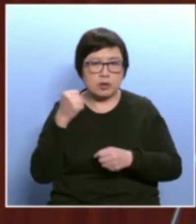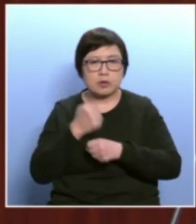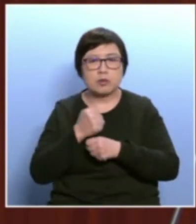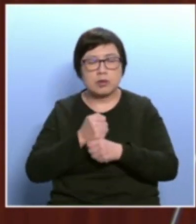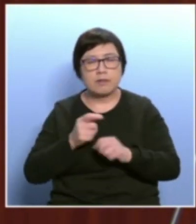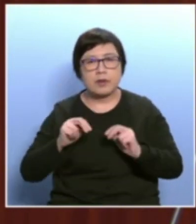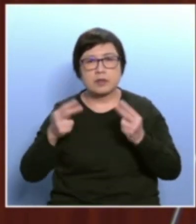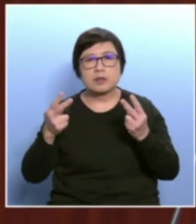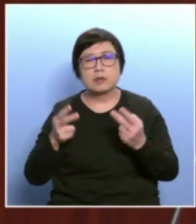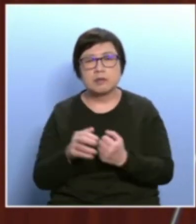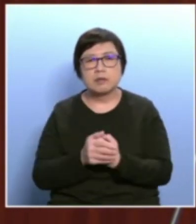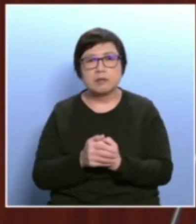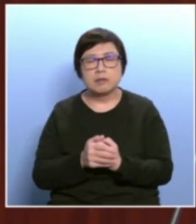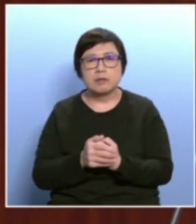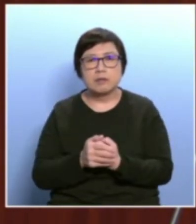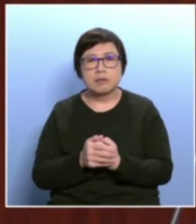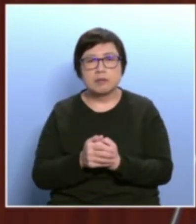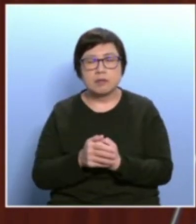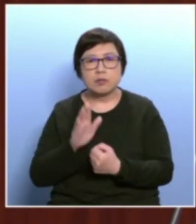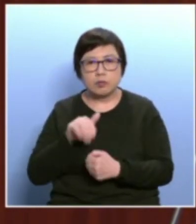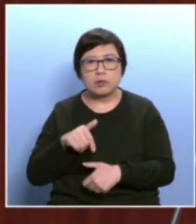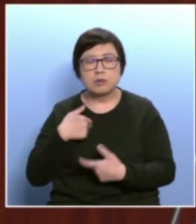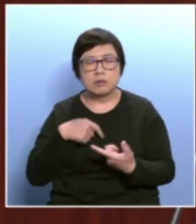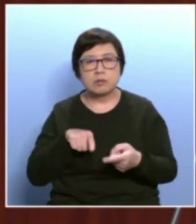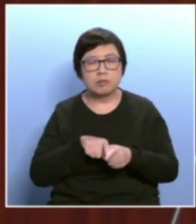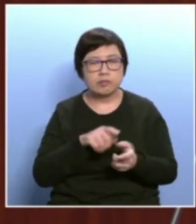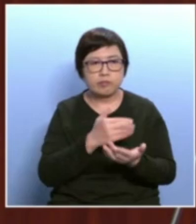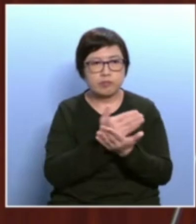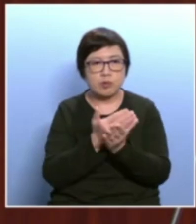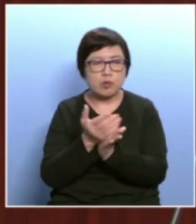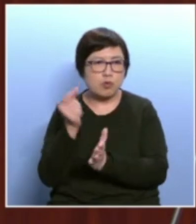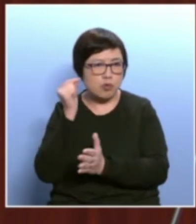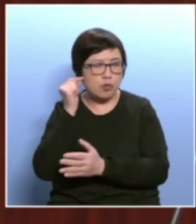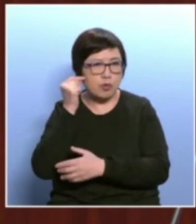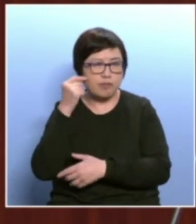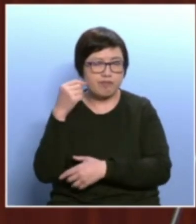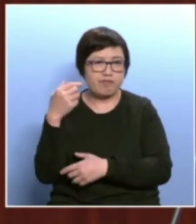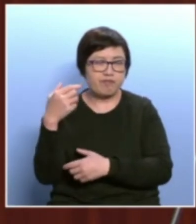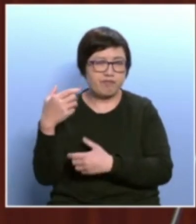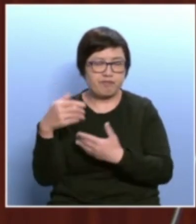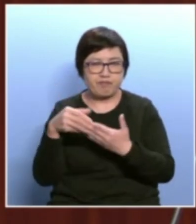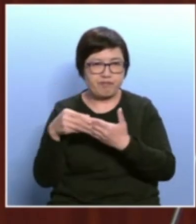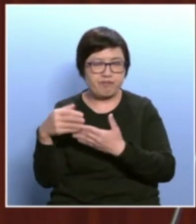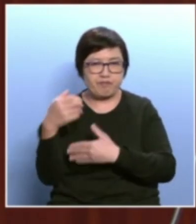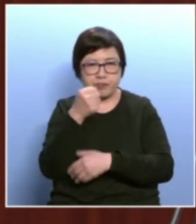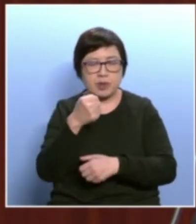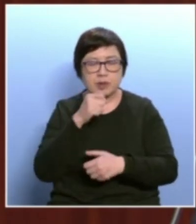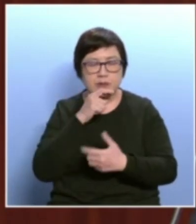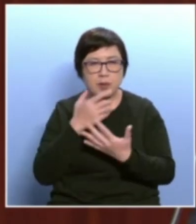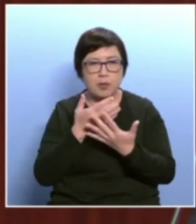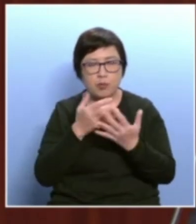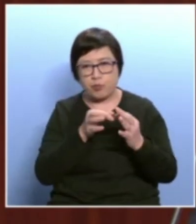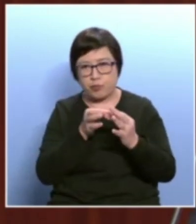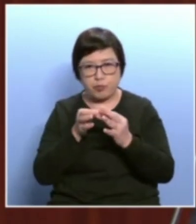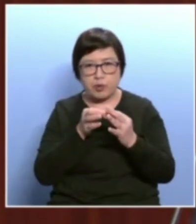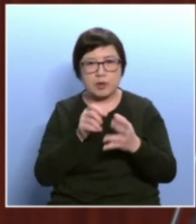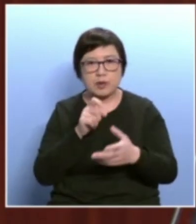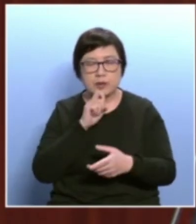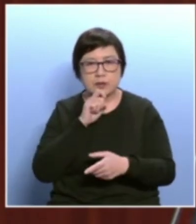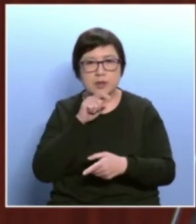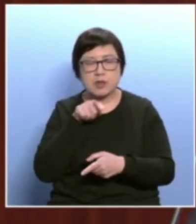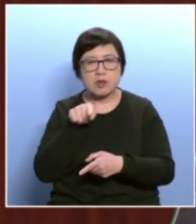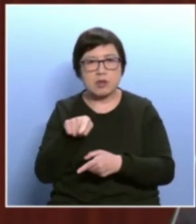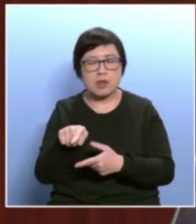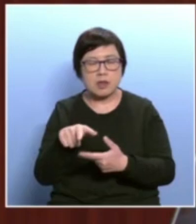发展，我们会和各界女性领袖建立网络，并推出有理启